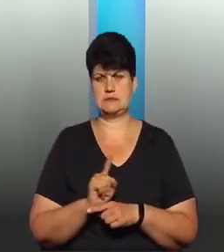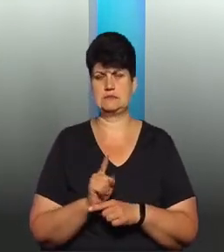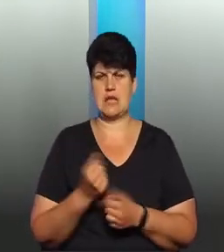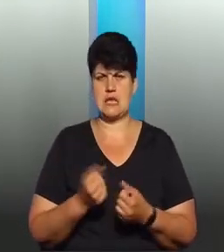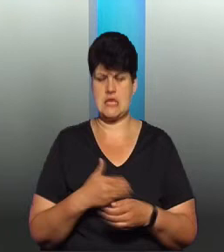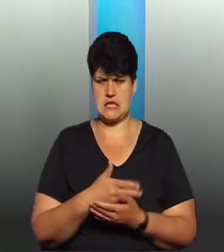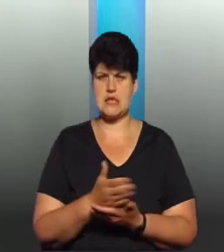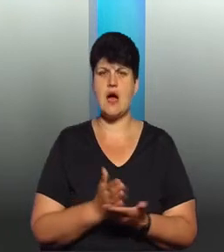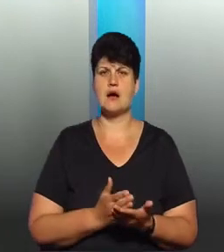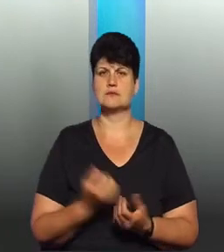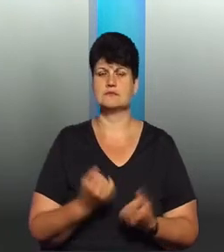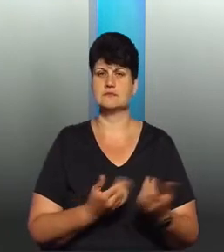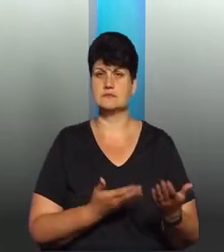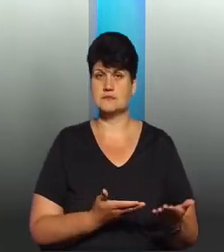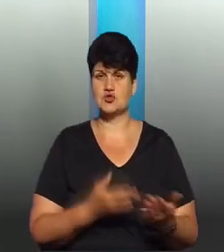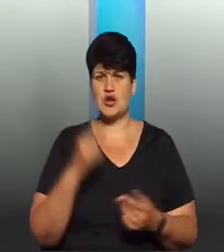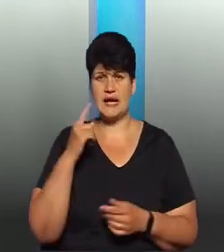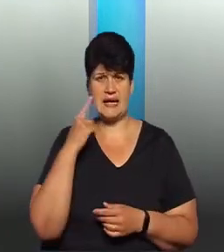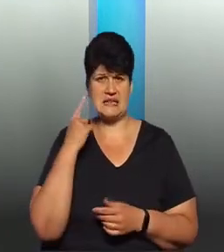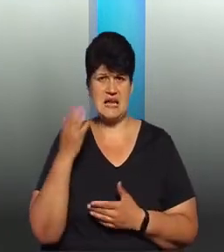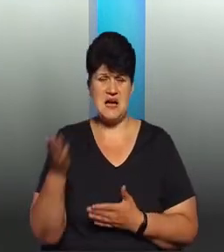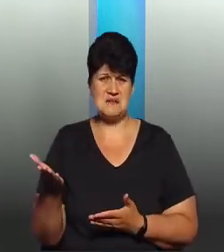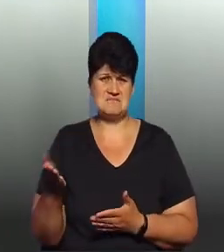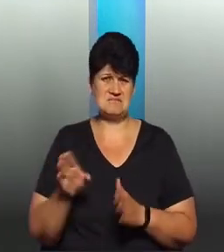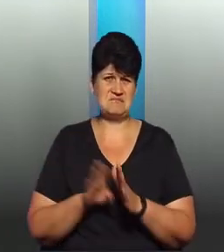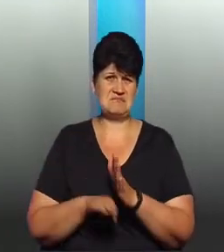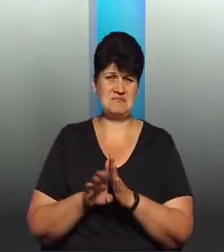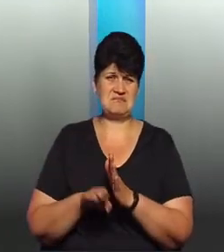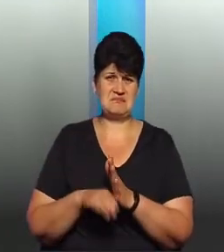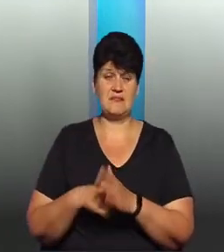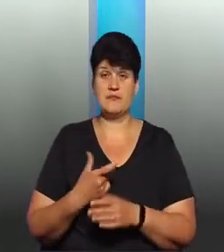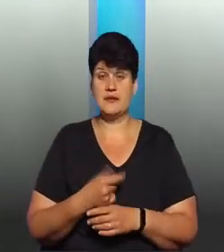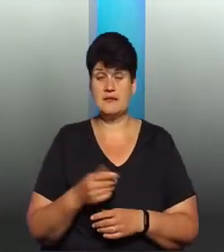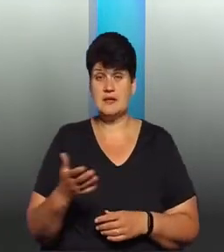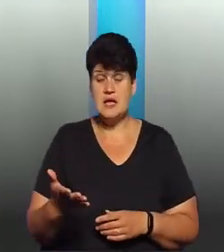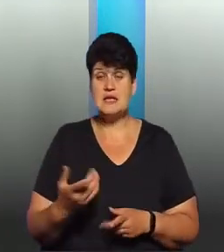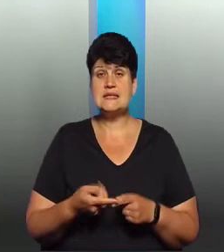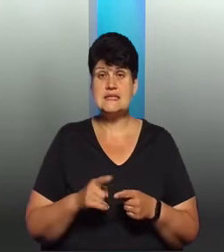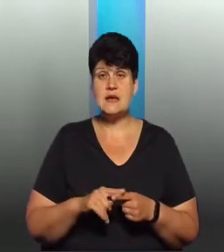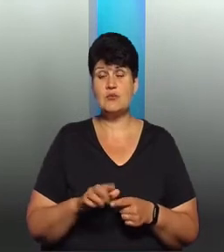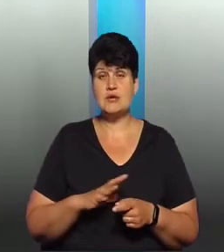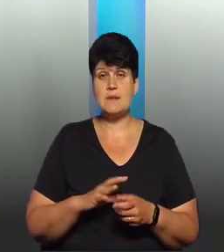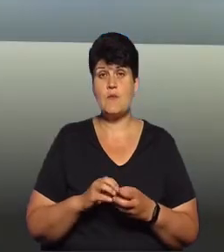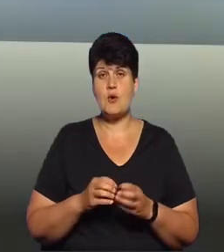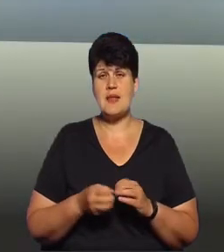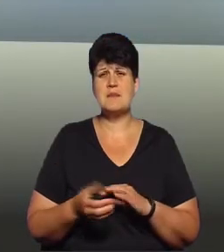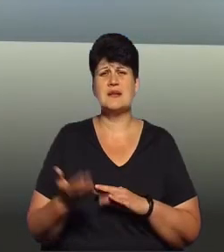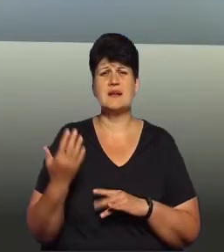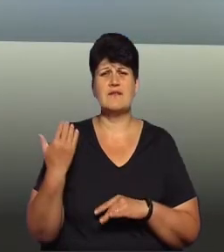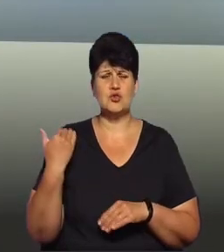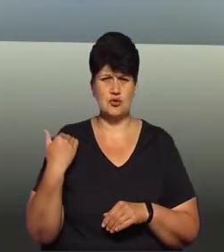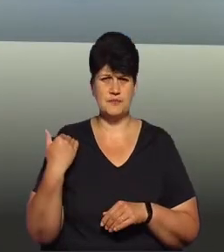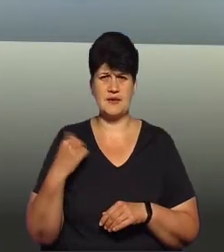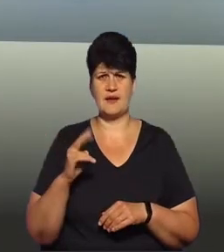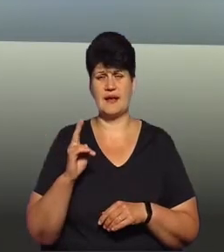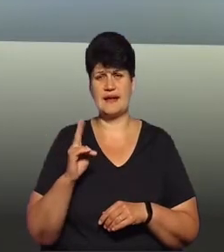Китай, це техніка. І якщо вакцина, ось ці всі проблеми, які були колись з особливо ранішими початковими китайськими продуктами, вони